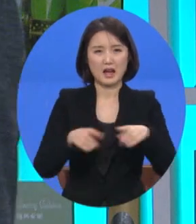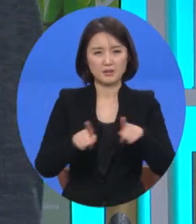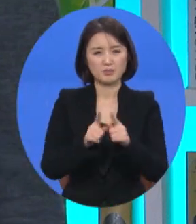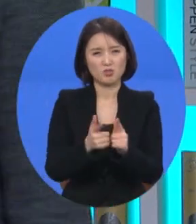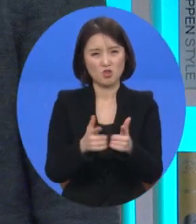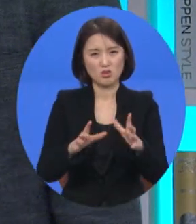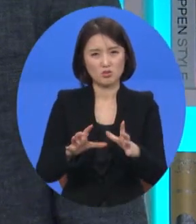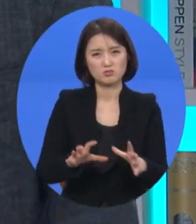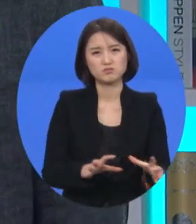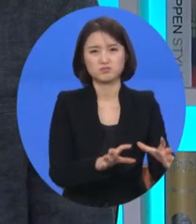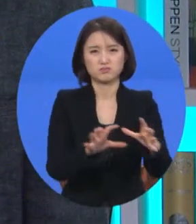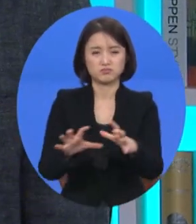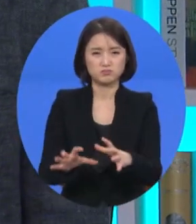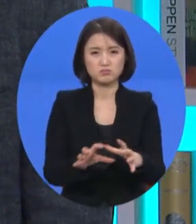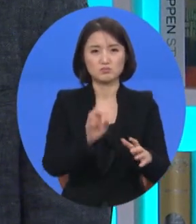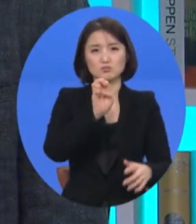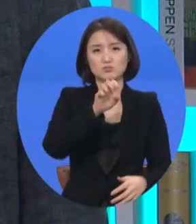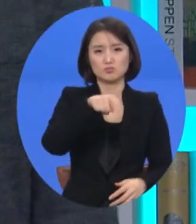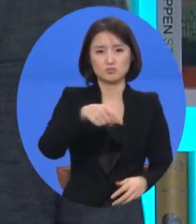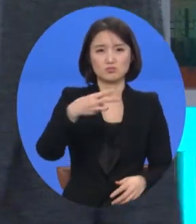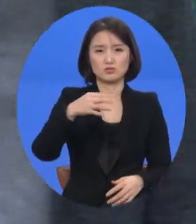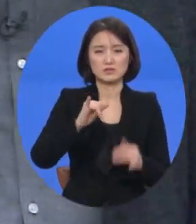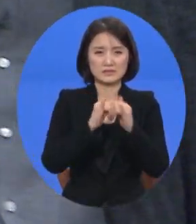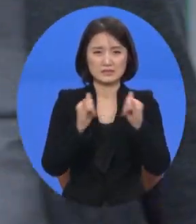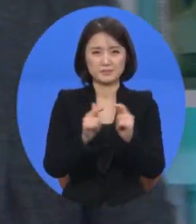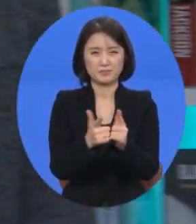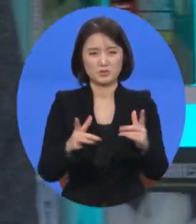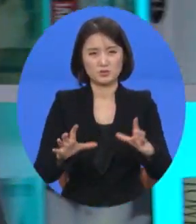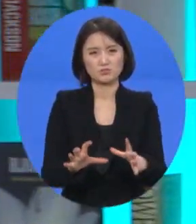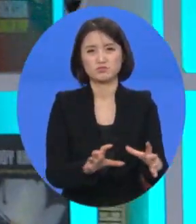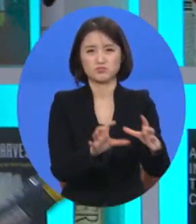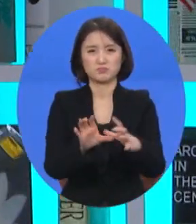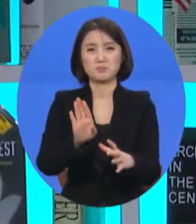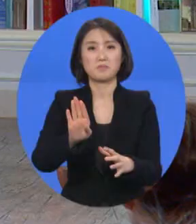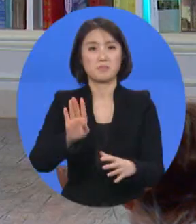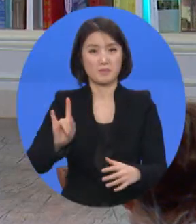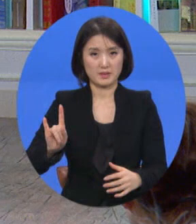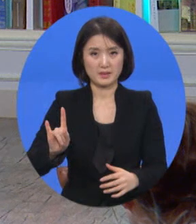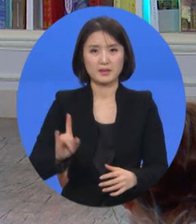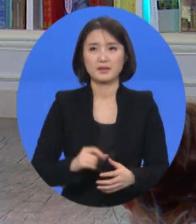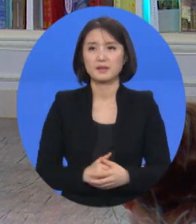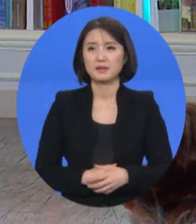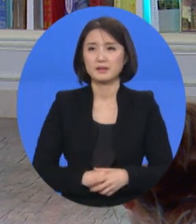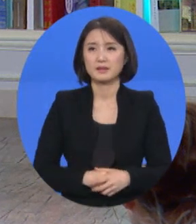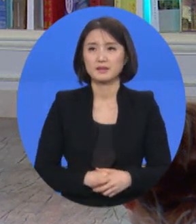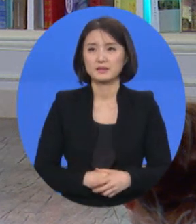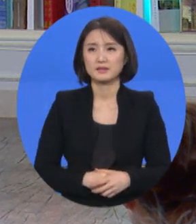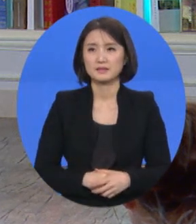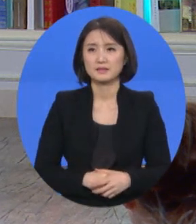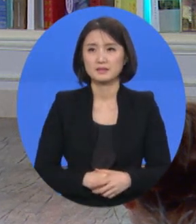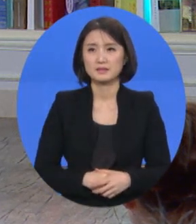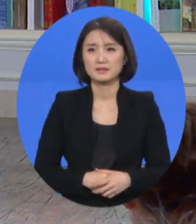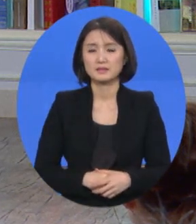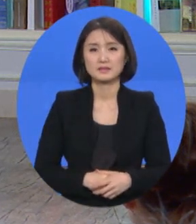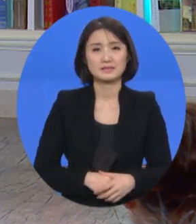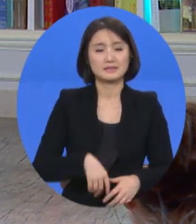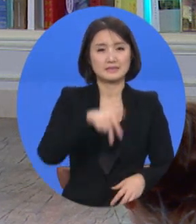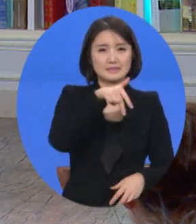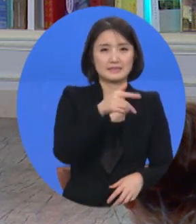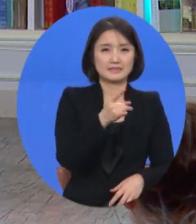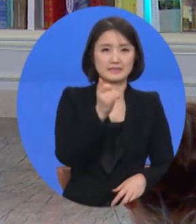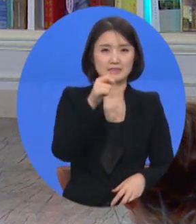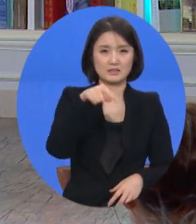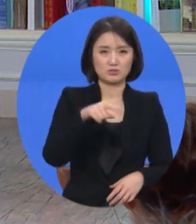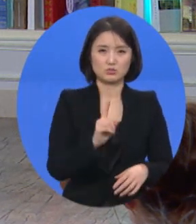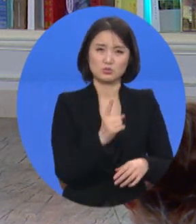선배 후배 할 때 200자 입니다 그러면은 2 재벌을 떠나는 것과 이